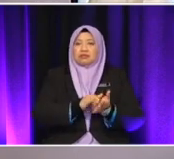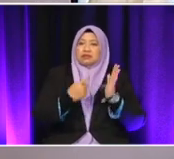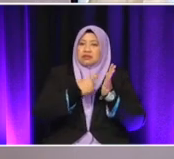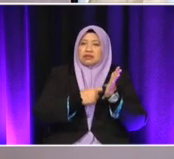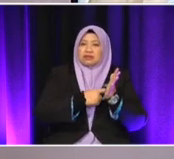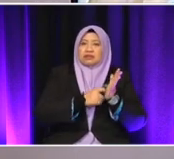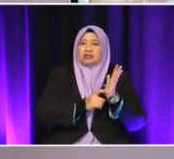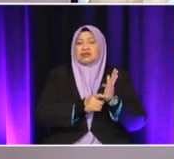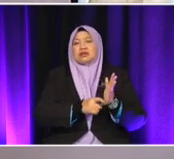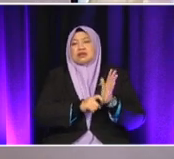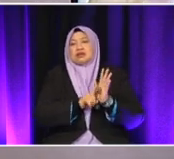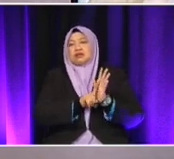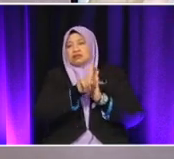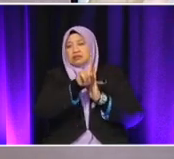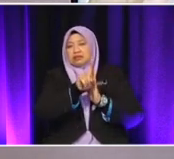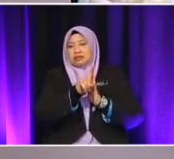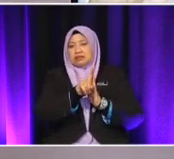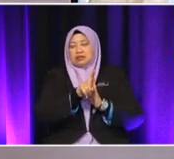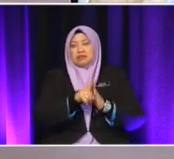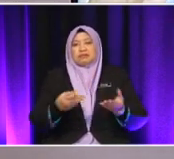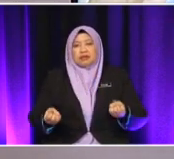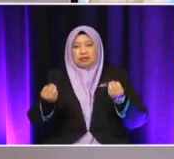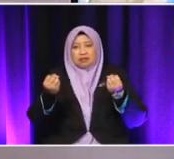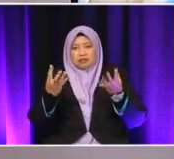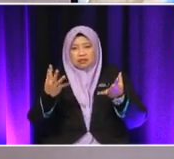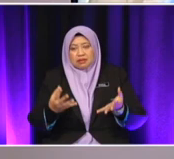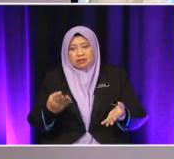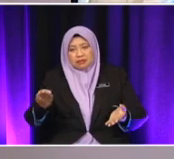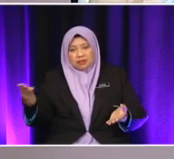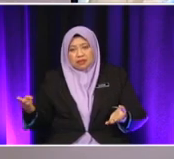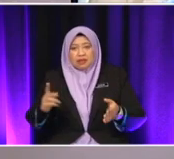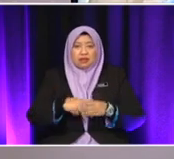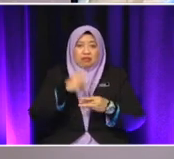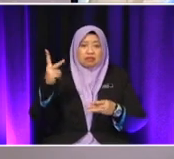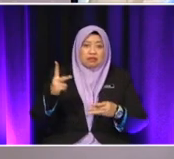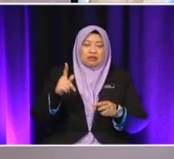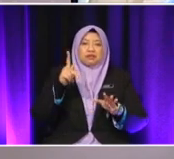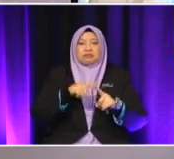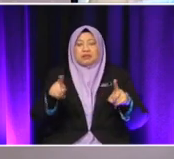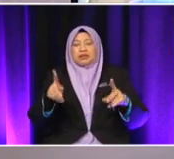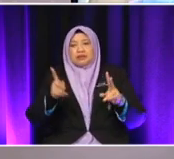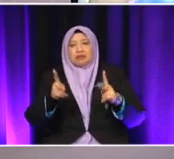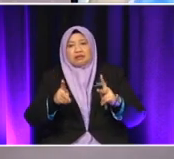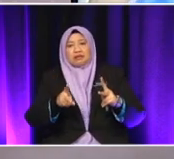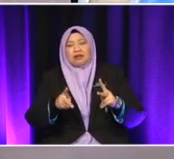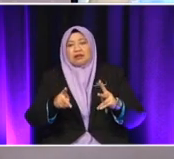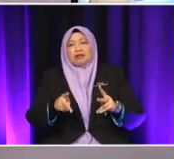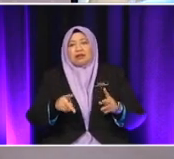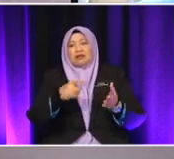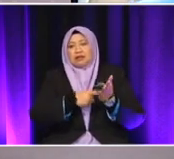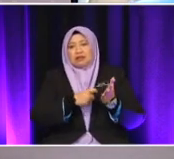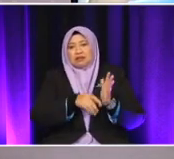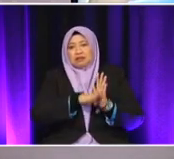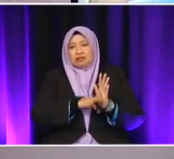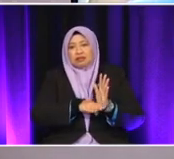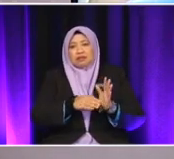meningkat tetapi kalau kurangnya harga barang tersebut maka kurang lagi penawaran yang akan dilakukan oleh Firma berkenaan Terima